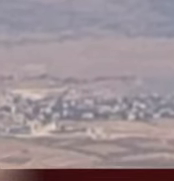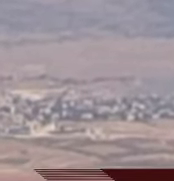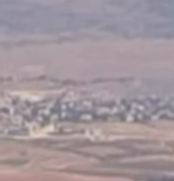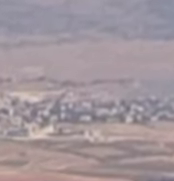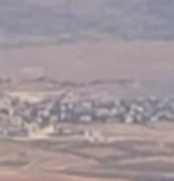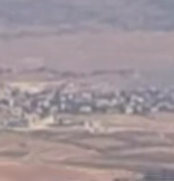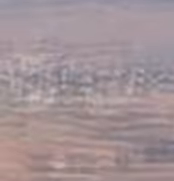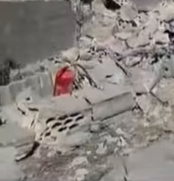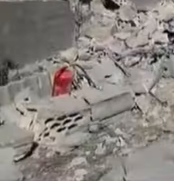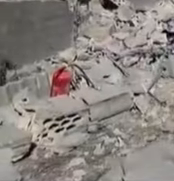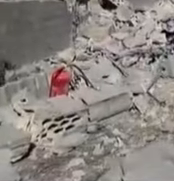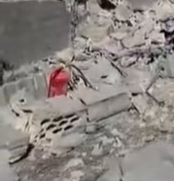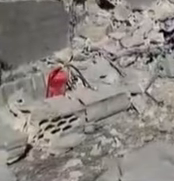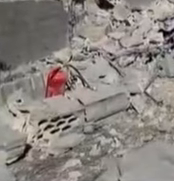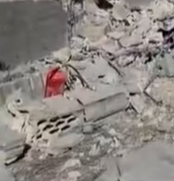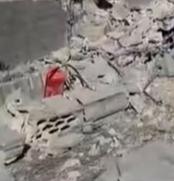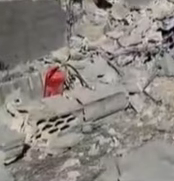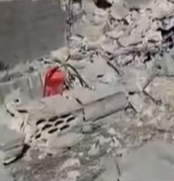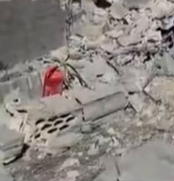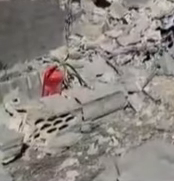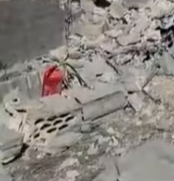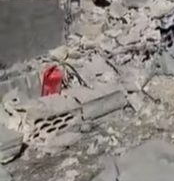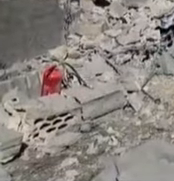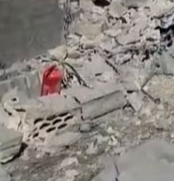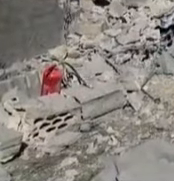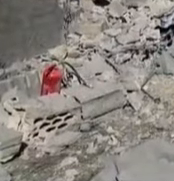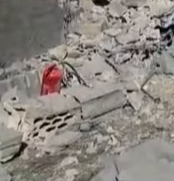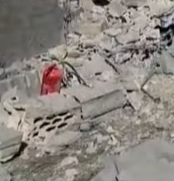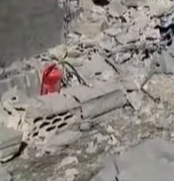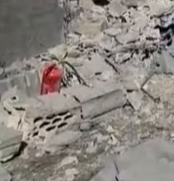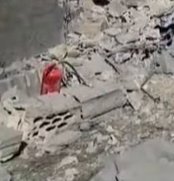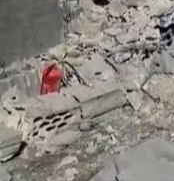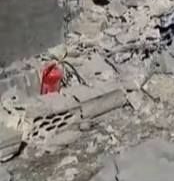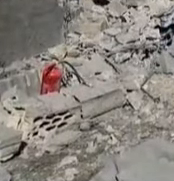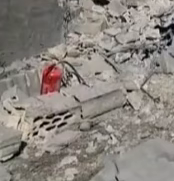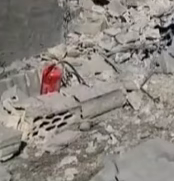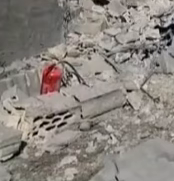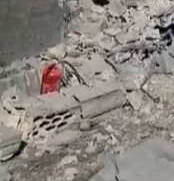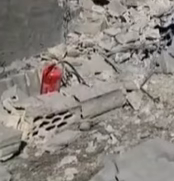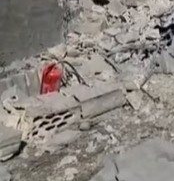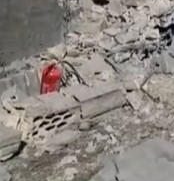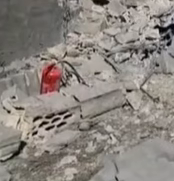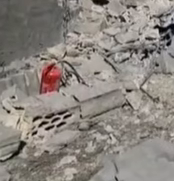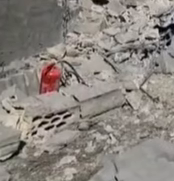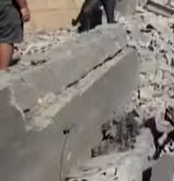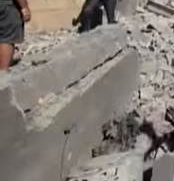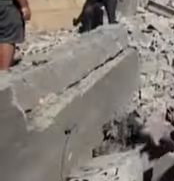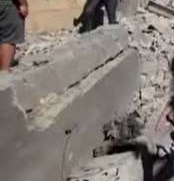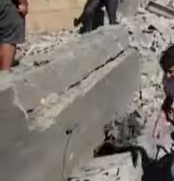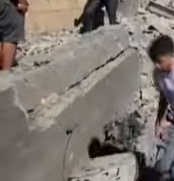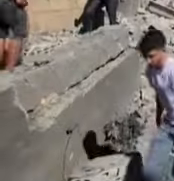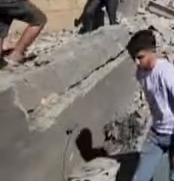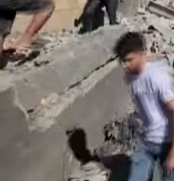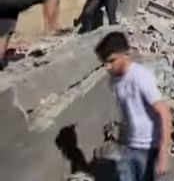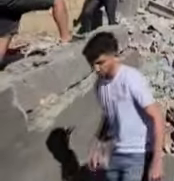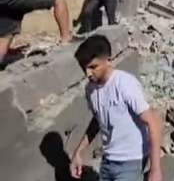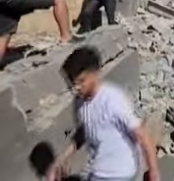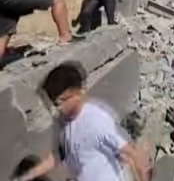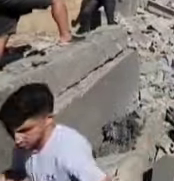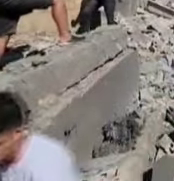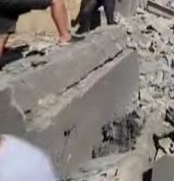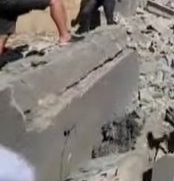تسير في بلدة طرية على دراجة نارية أدت إلى استشهاد مواطن من البلدة وزوجته. كما أغار الطيران الحربي